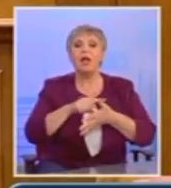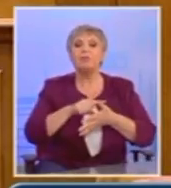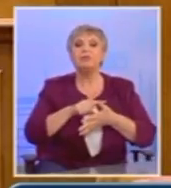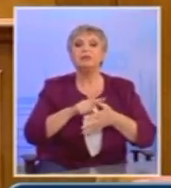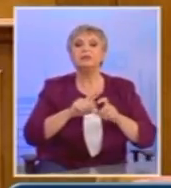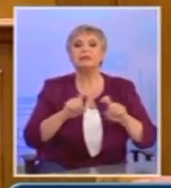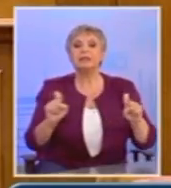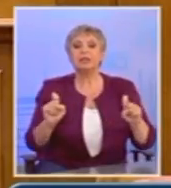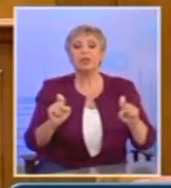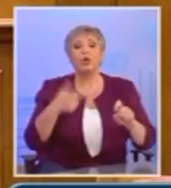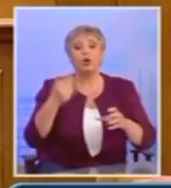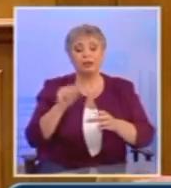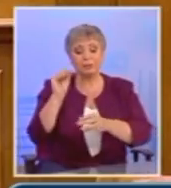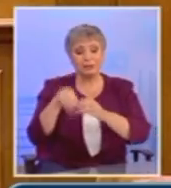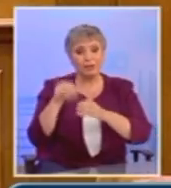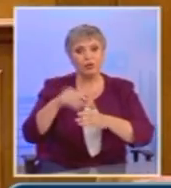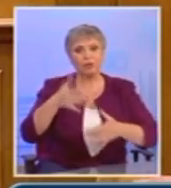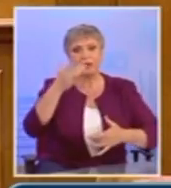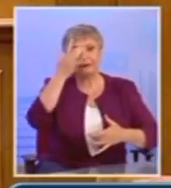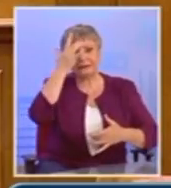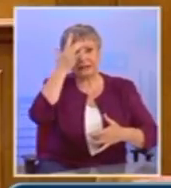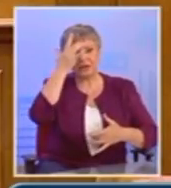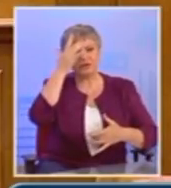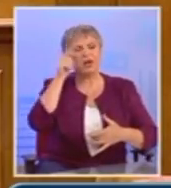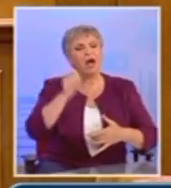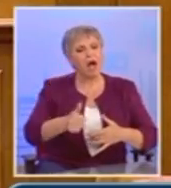ψήφο συνείδησης με βαρύνουσα πολιτική σημασία.